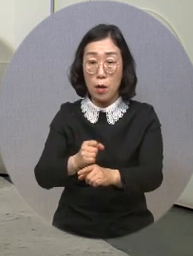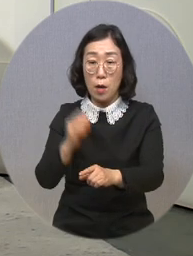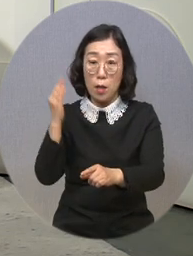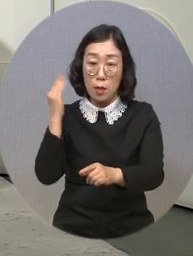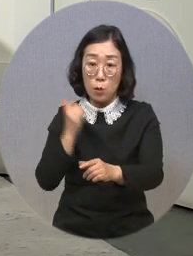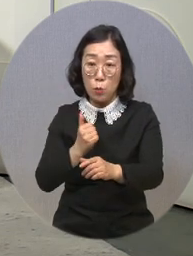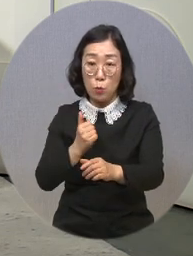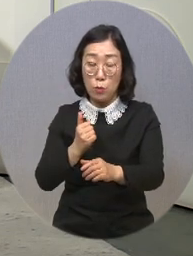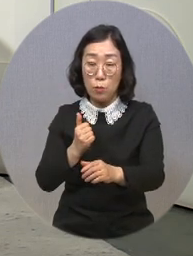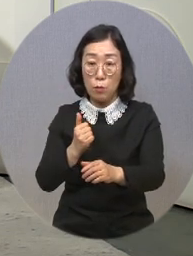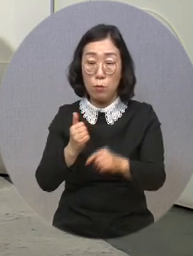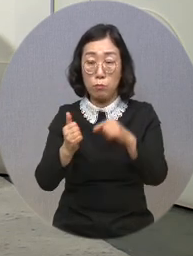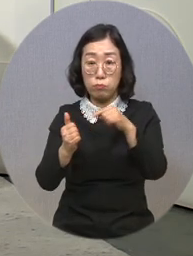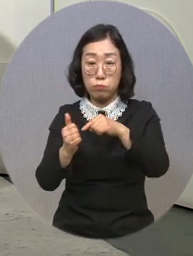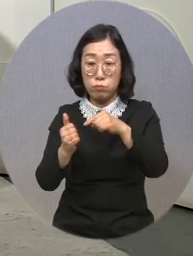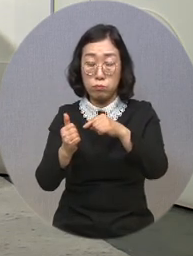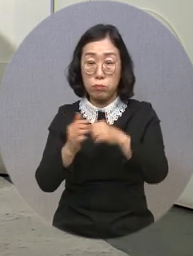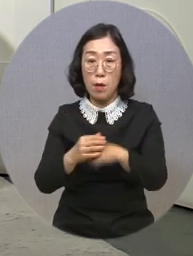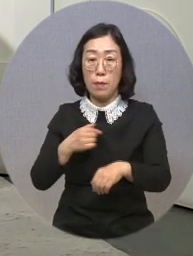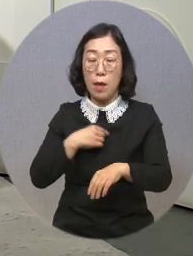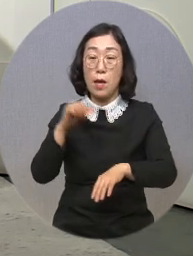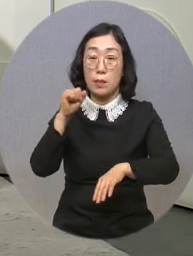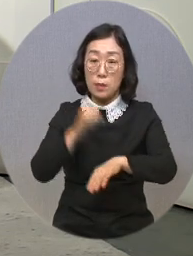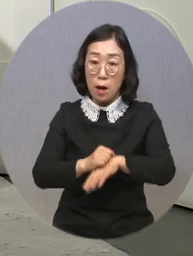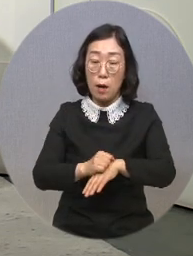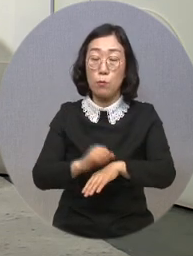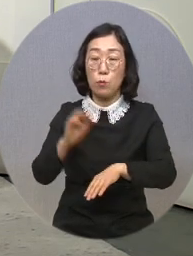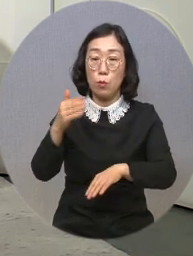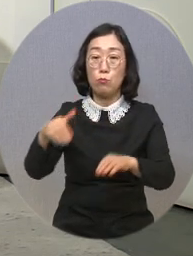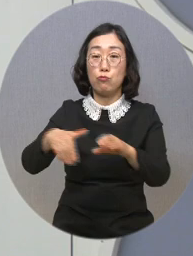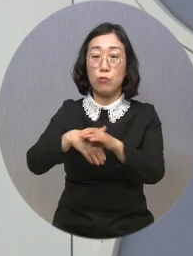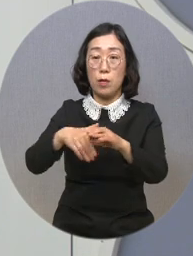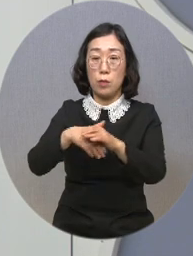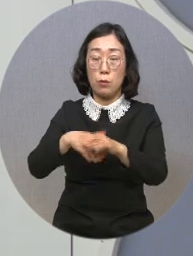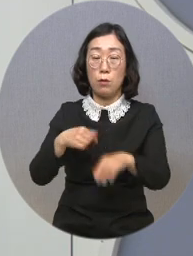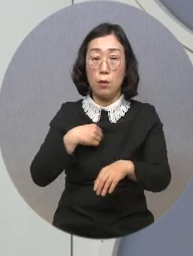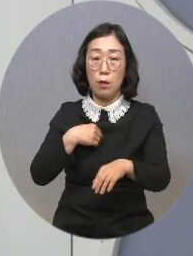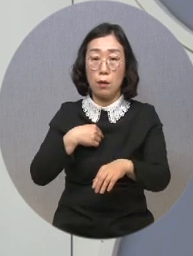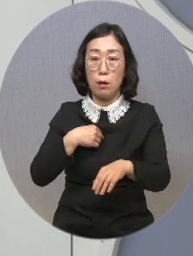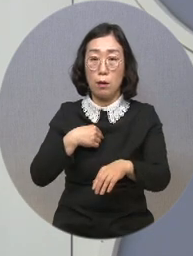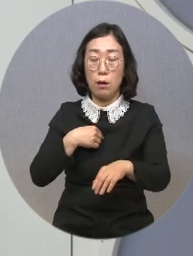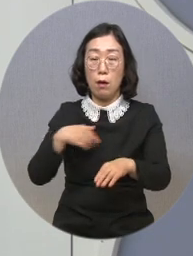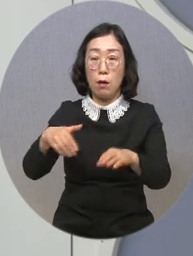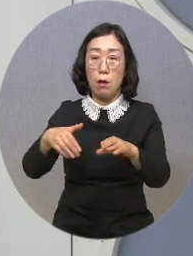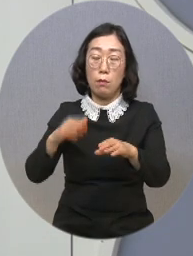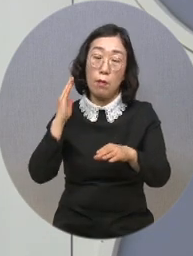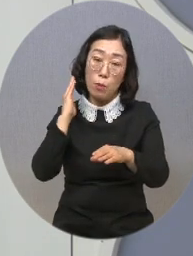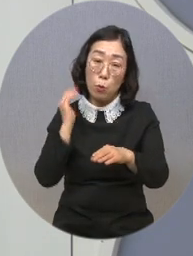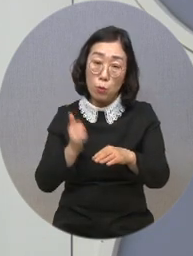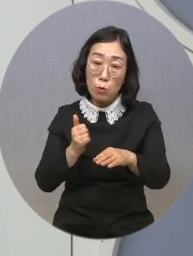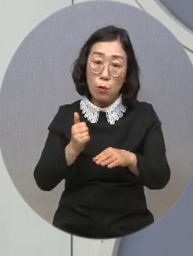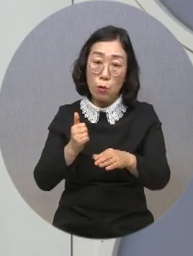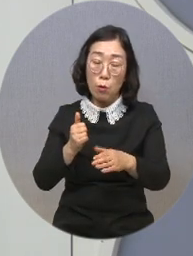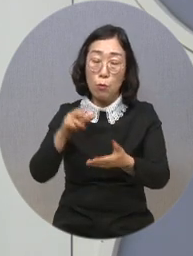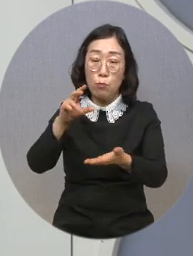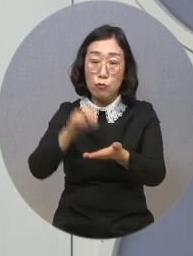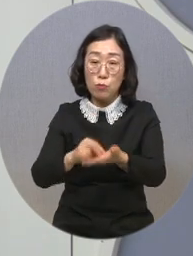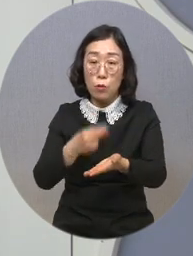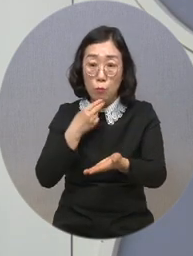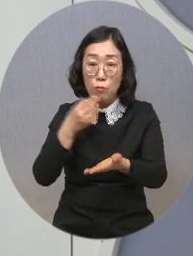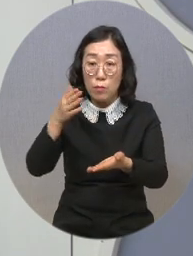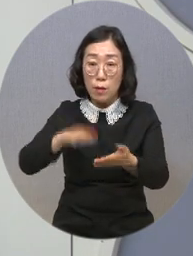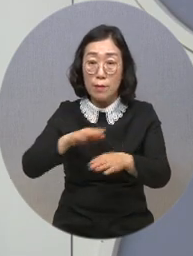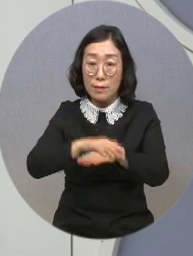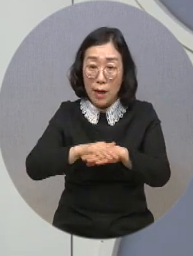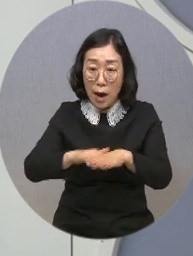할 분이 나오면 내가 잘하면 되지. 문재인 대통령이 그런 거예요. 대통령제가 무슨 제가 있냐. 내가 잘하면 되지. 근데